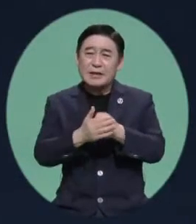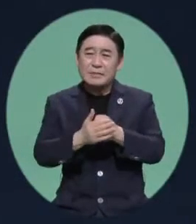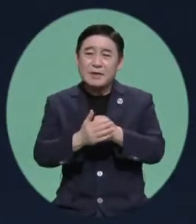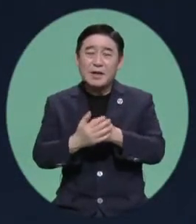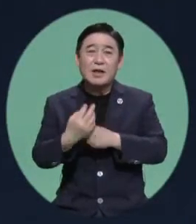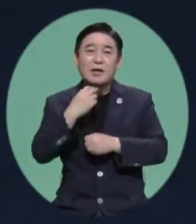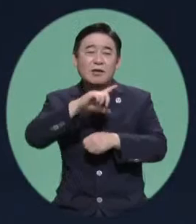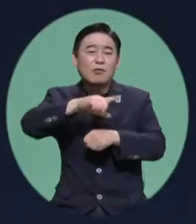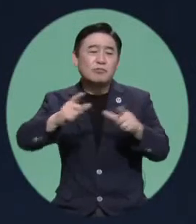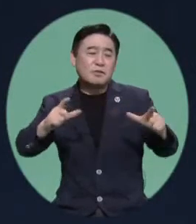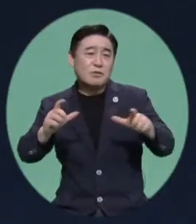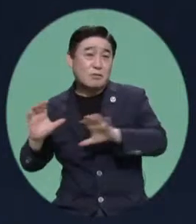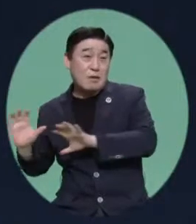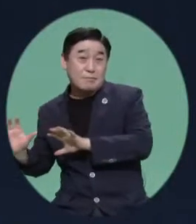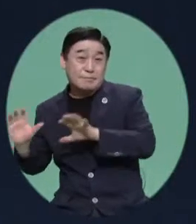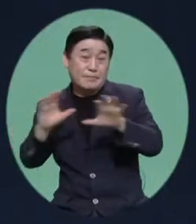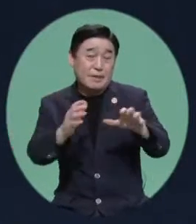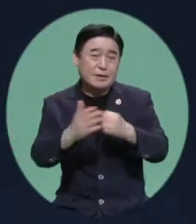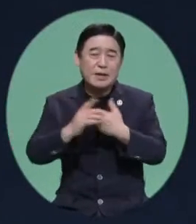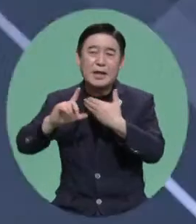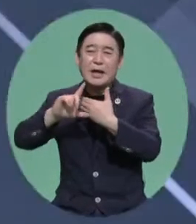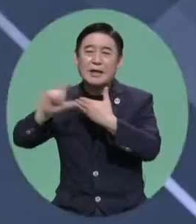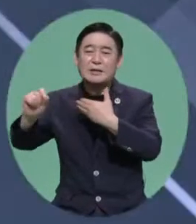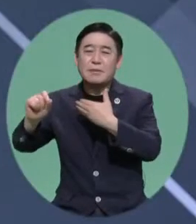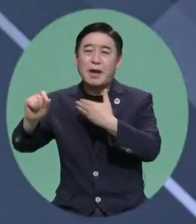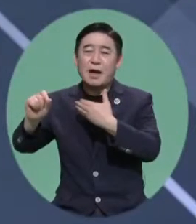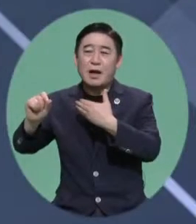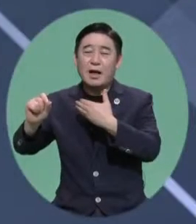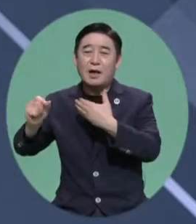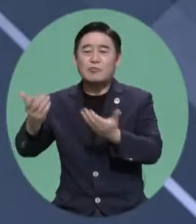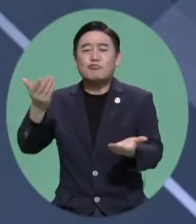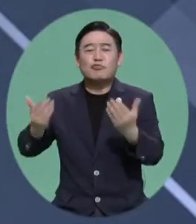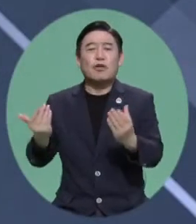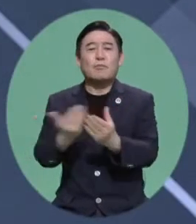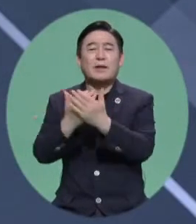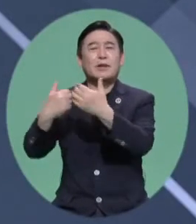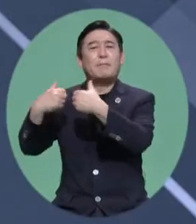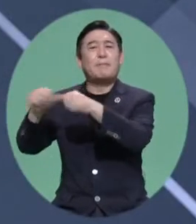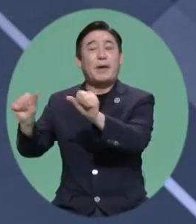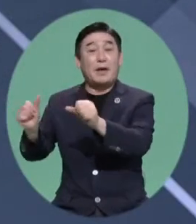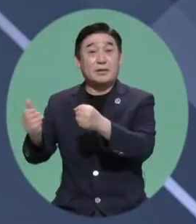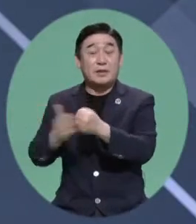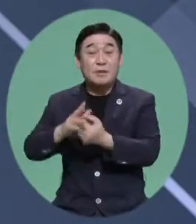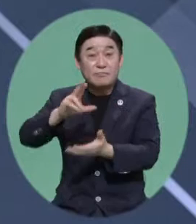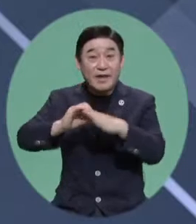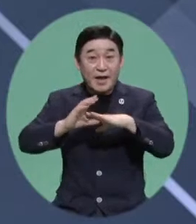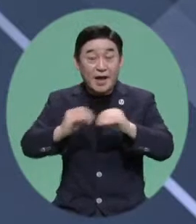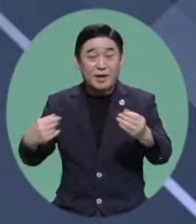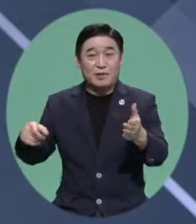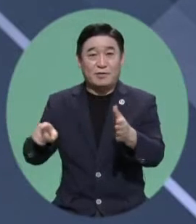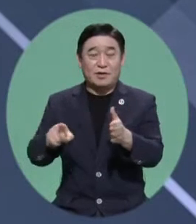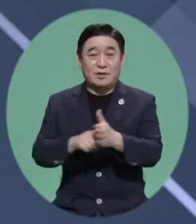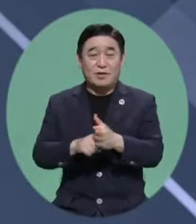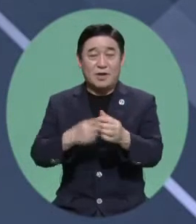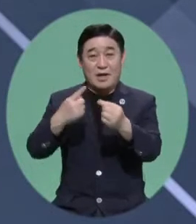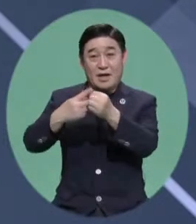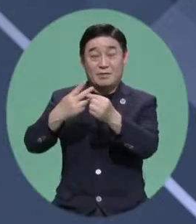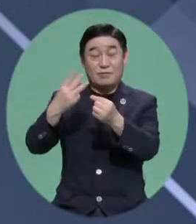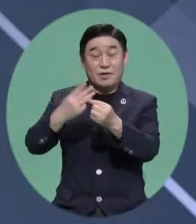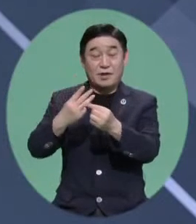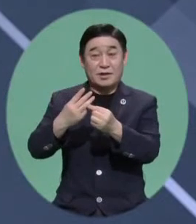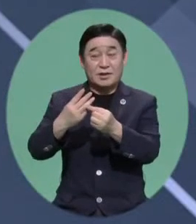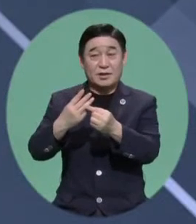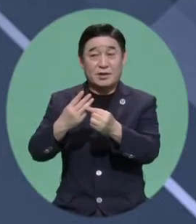수도권으로 몰리면서 지방 균형 발전이 깨져 버렸습니다 그래서 저는 이 문제를 해결하기 위해서는 이 세가지